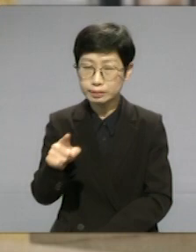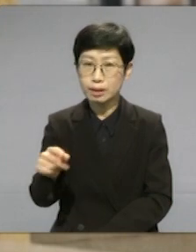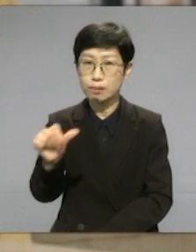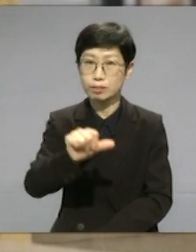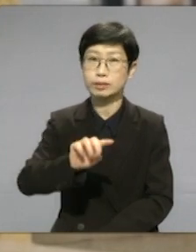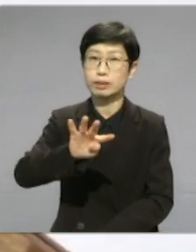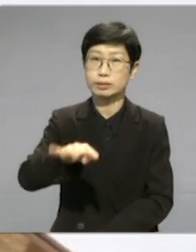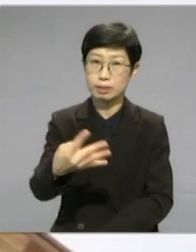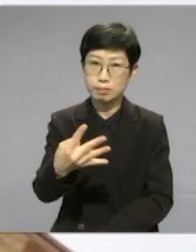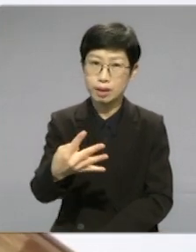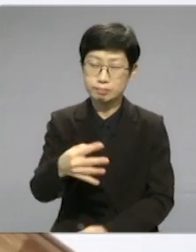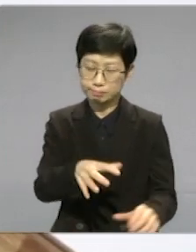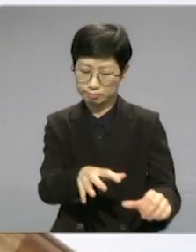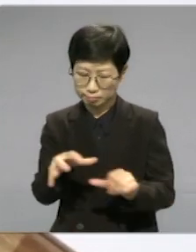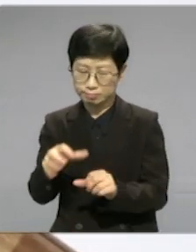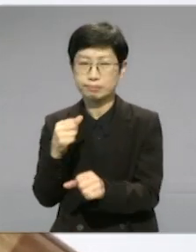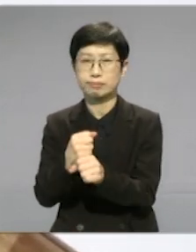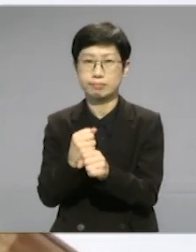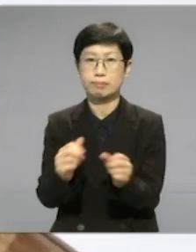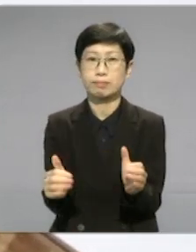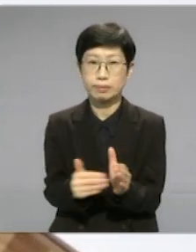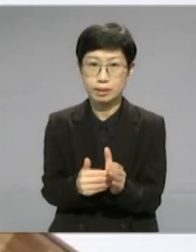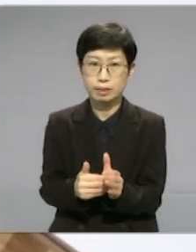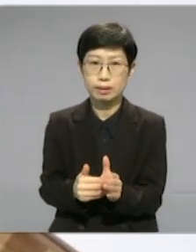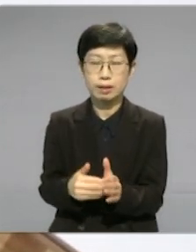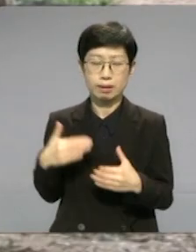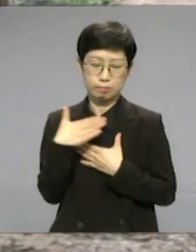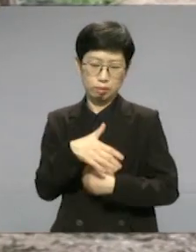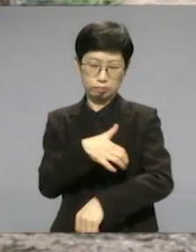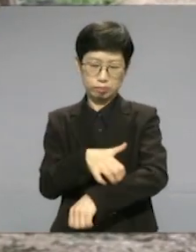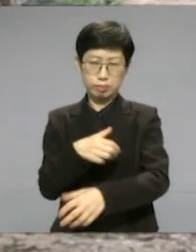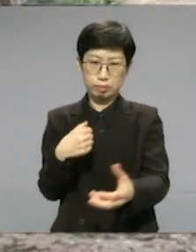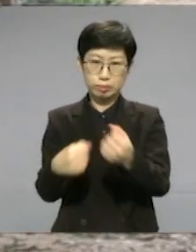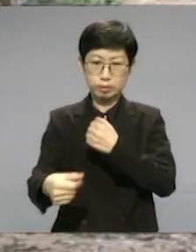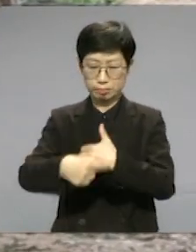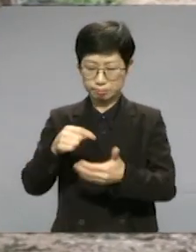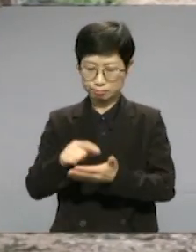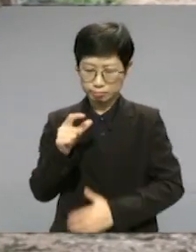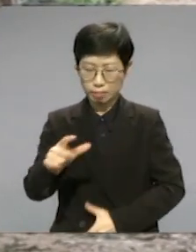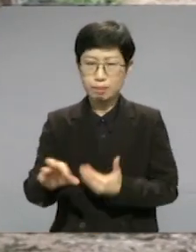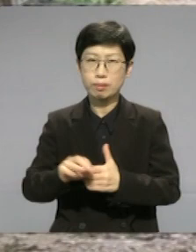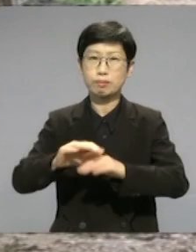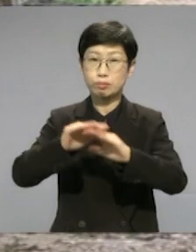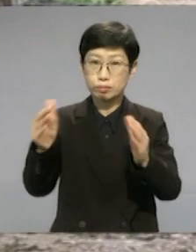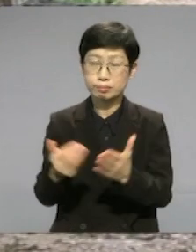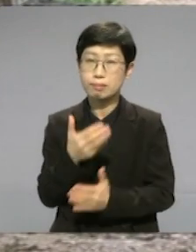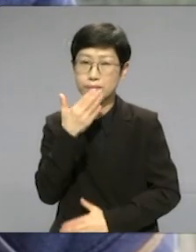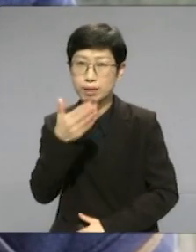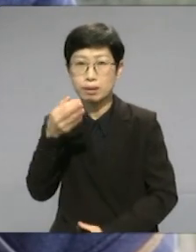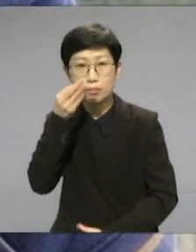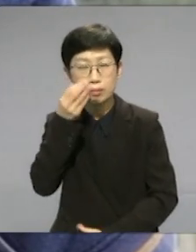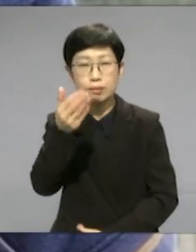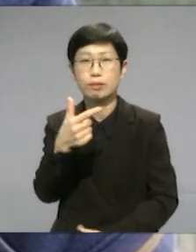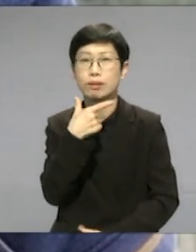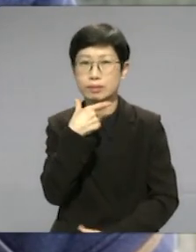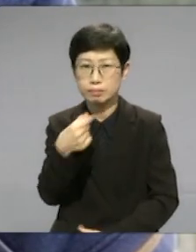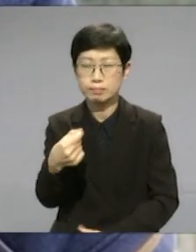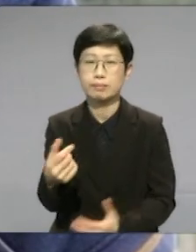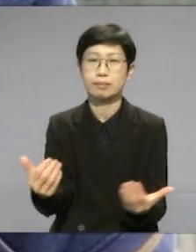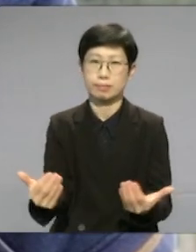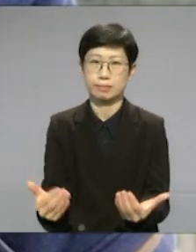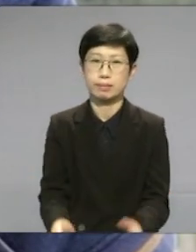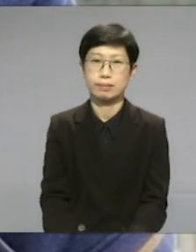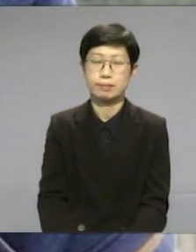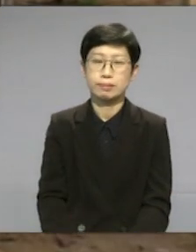이용해 에펠탑을 만들었답니다. 불편한 몸으로도 의지만 있다면 뭐든 할 수 있다는 것을 보여주고 싶었다는데요.